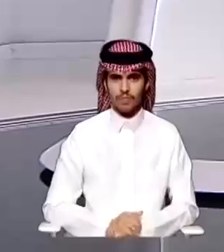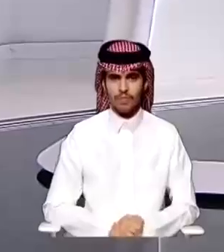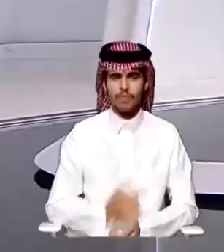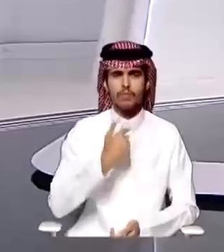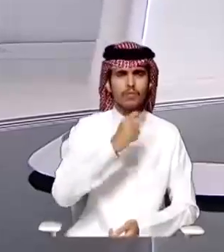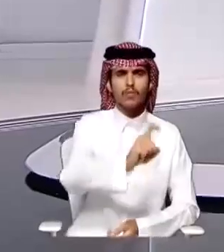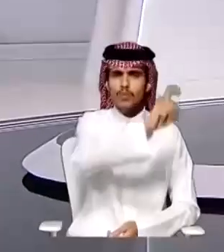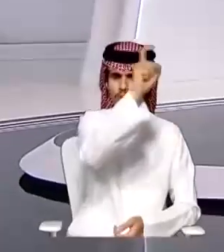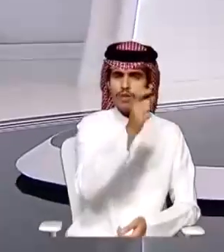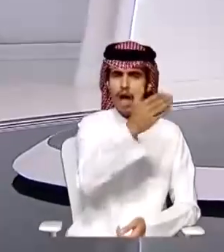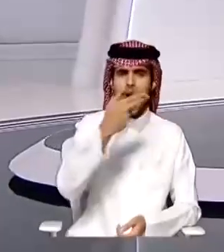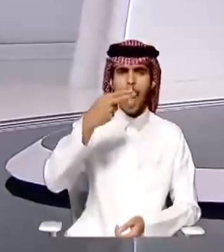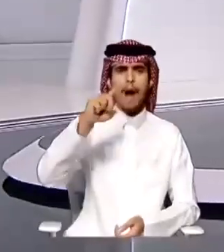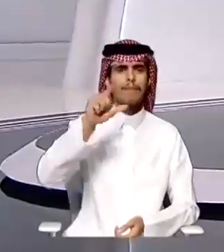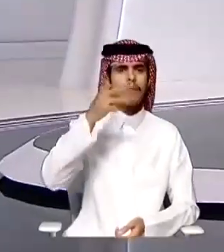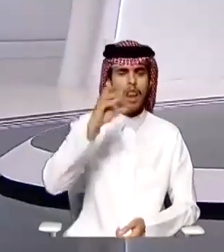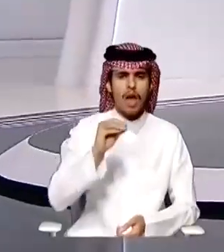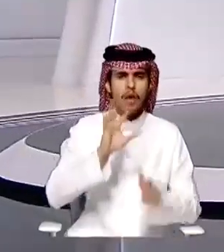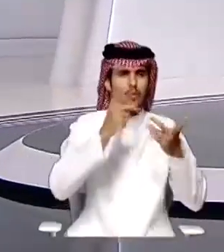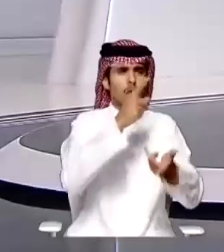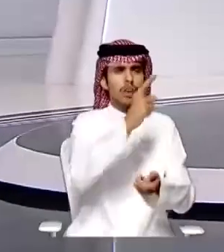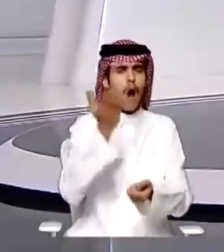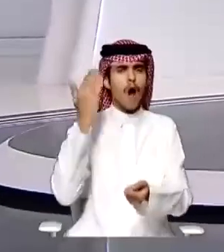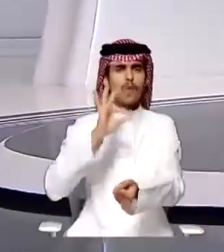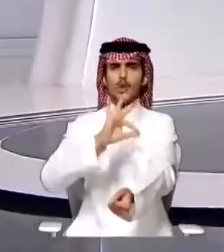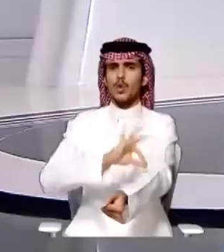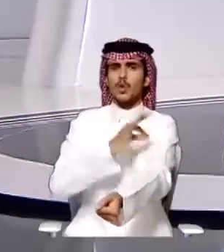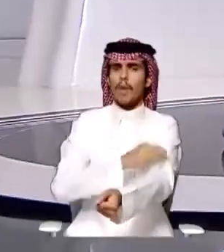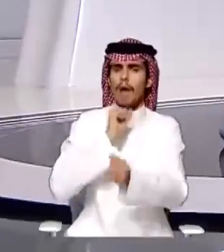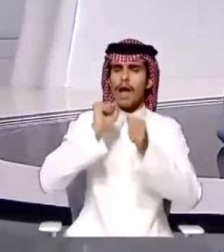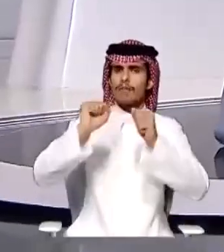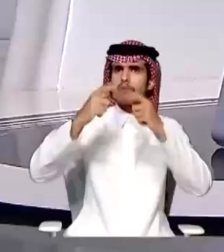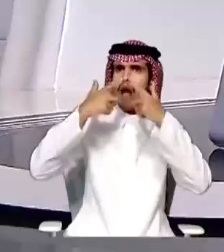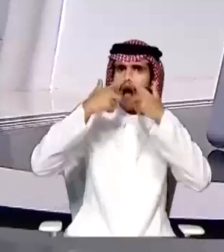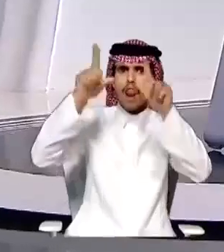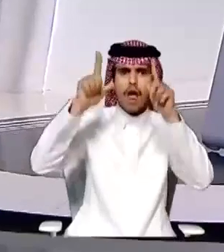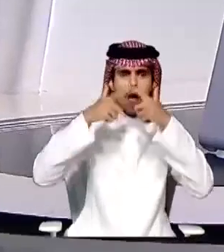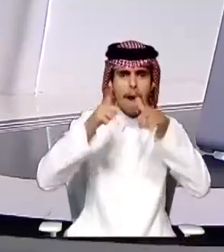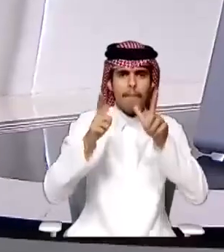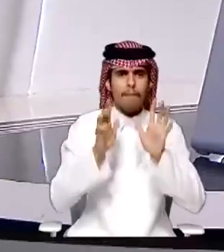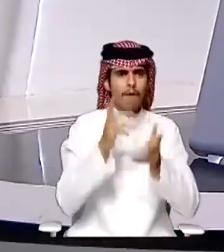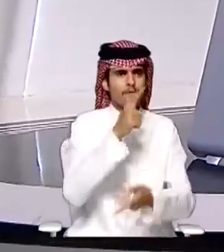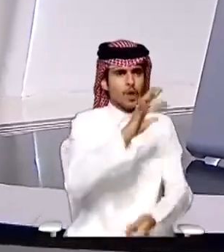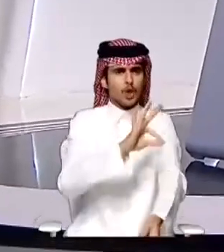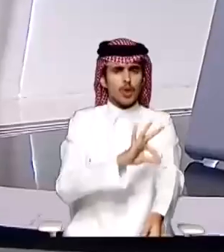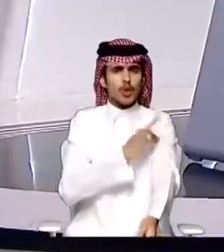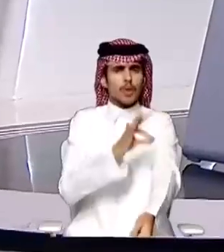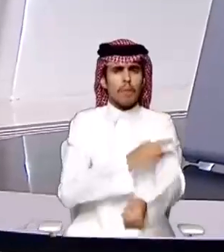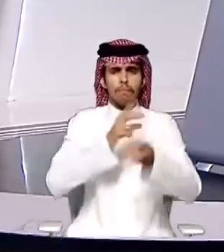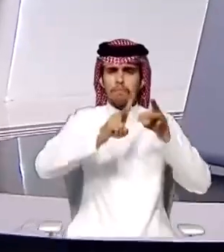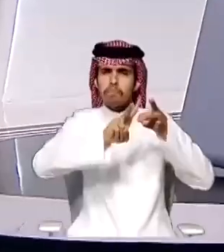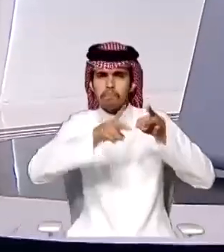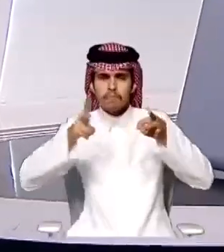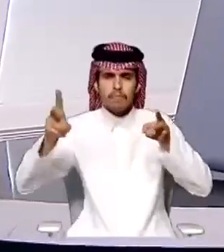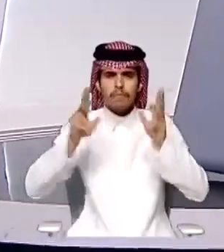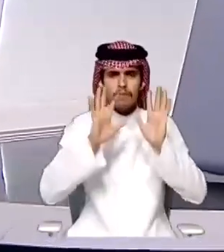تحدثني عن تجربتك يعني الاعلاميه انت قدمت بتجارب فرديه